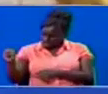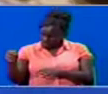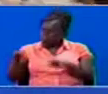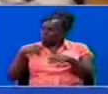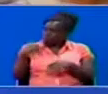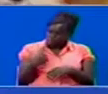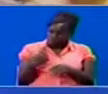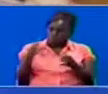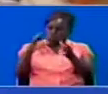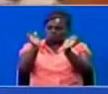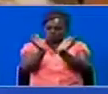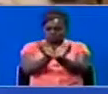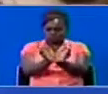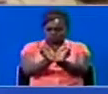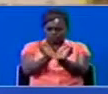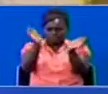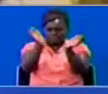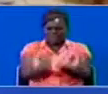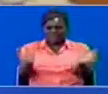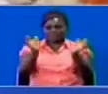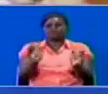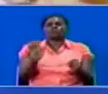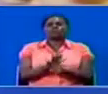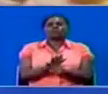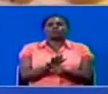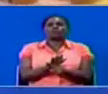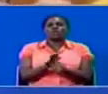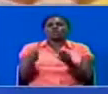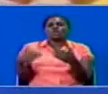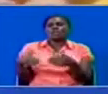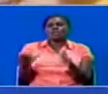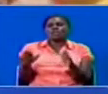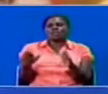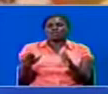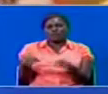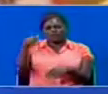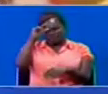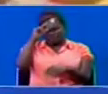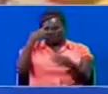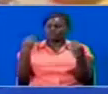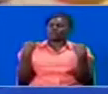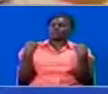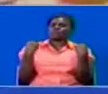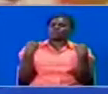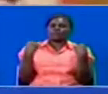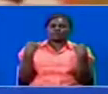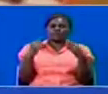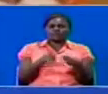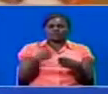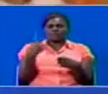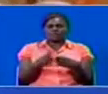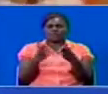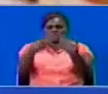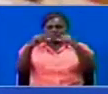ni nani, ashikwe adhibiwe kikamilifu. Waachane hii mambo ya serikali kulala inaangalia chini. Alafu